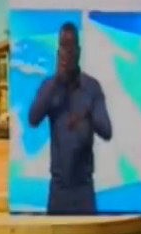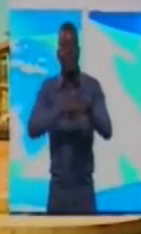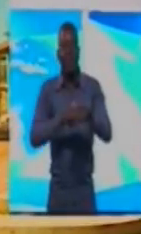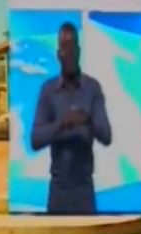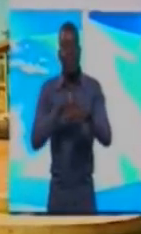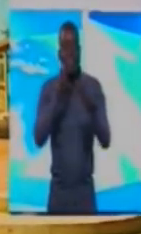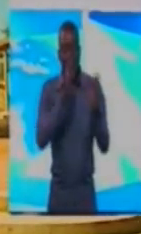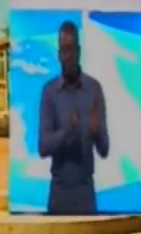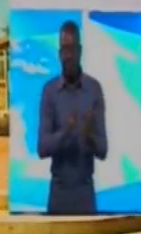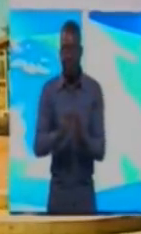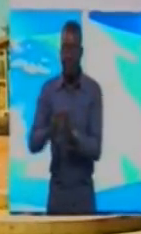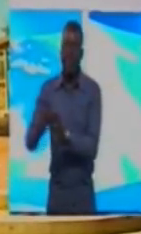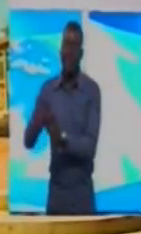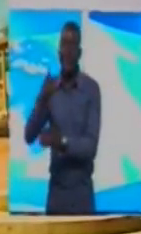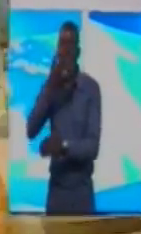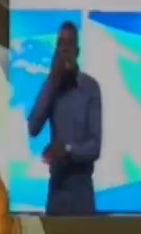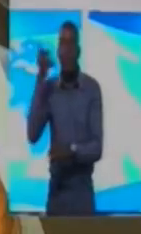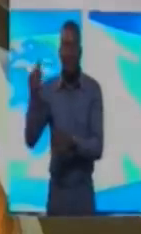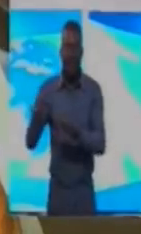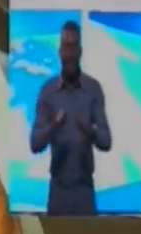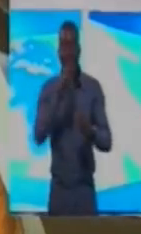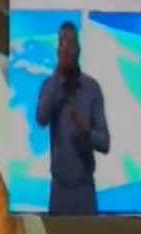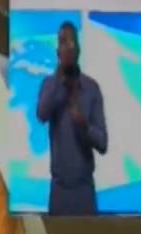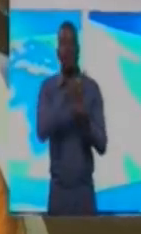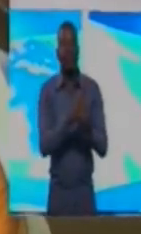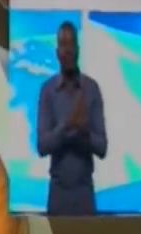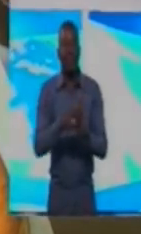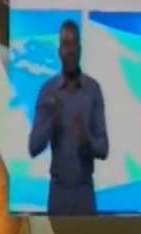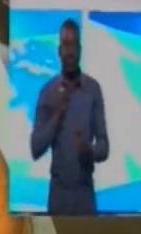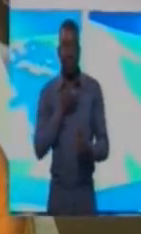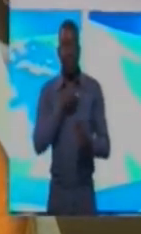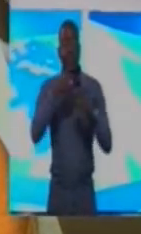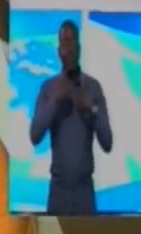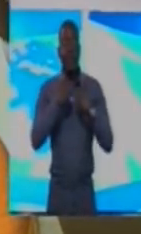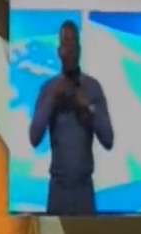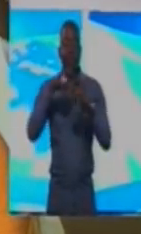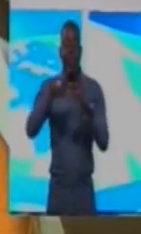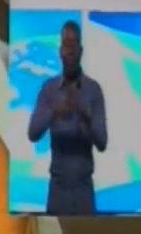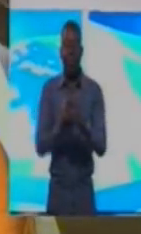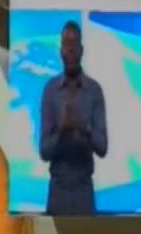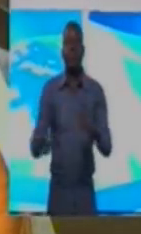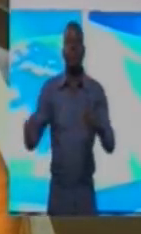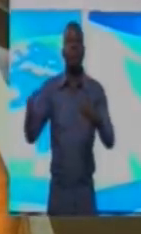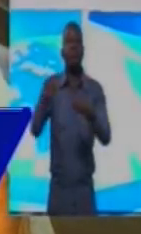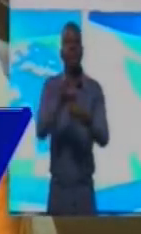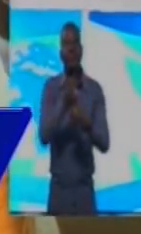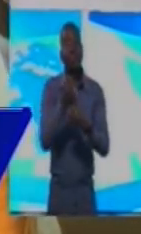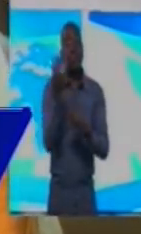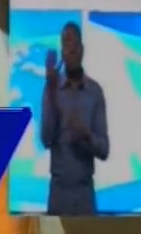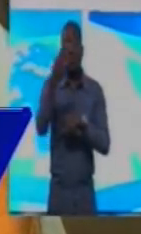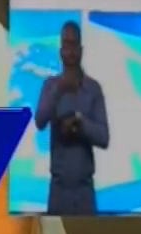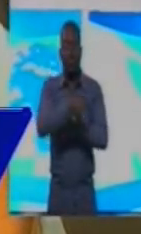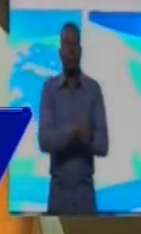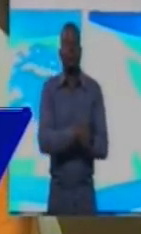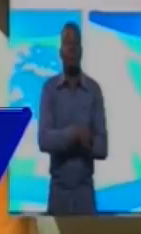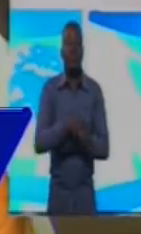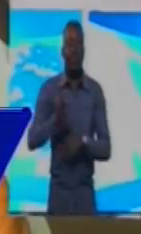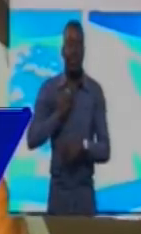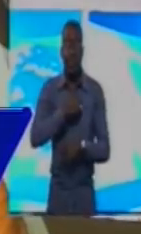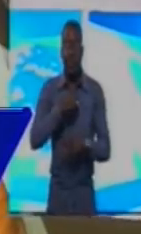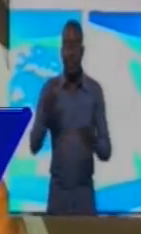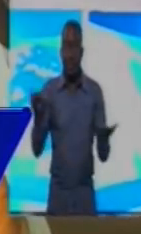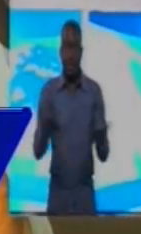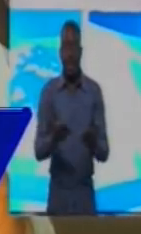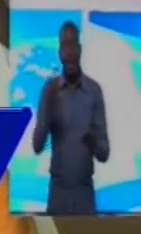mieux harmoniser les actions. Nous avons commencé par le cadre de dialogue qui s'est tenu à cela 4 jours. Et nous sommes là aujourd'hui